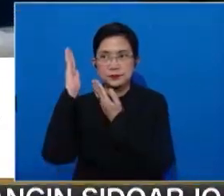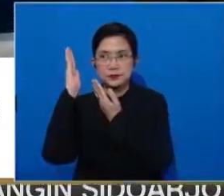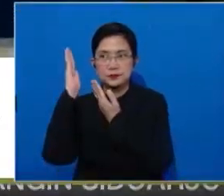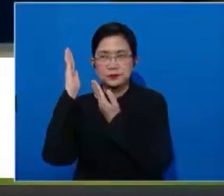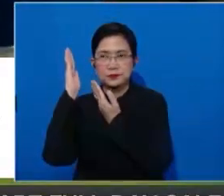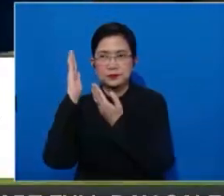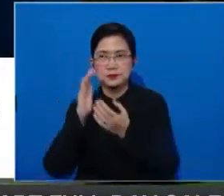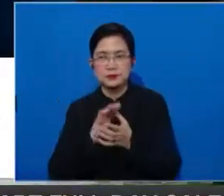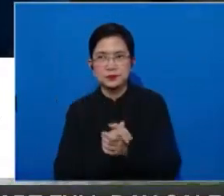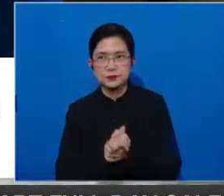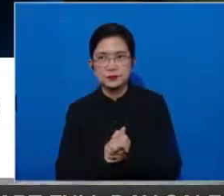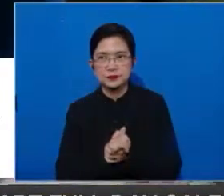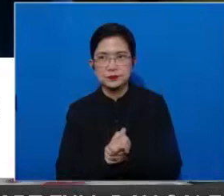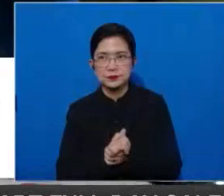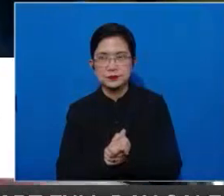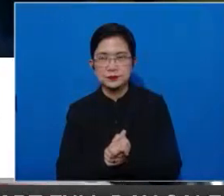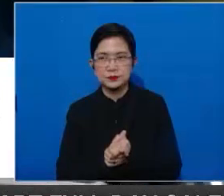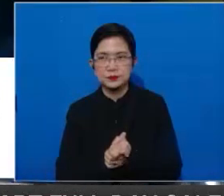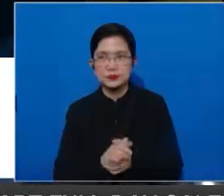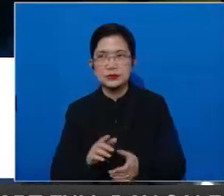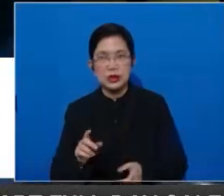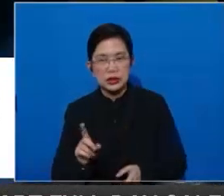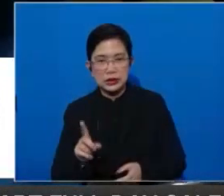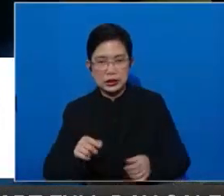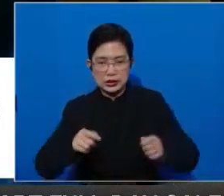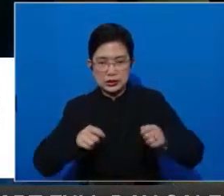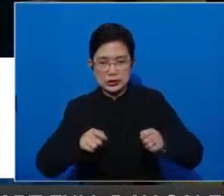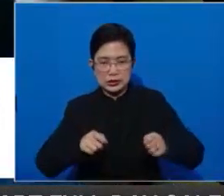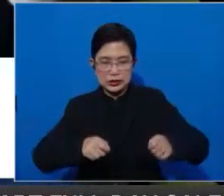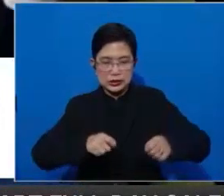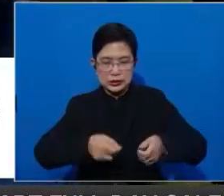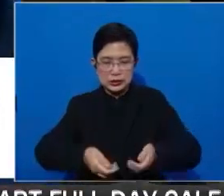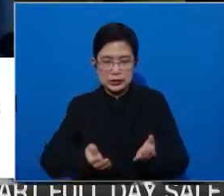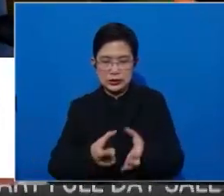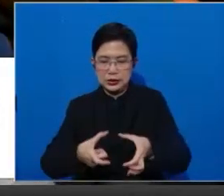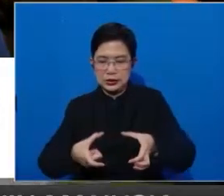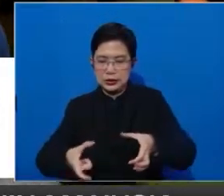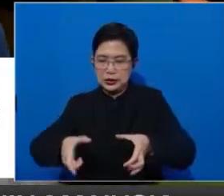crepes nih, bisa dikasih tahu nih, jangan satu-satu ditaruh, tapi ada yang dibagi, ada sebagian yang dilipat. Gini Bu ya? Iya.